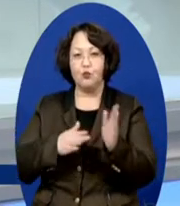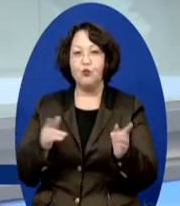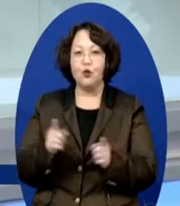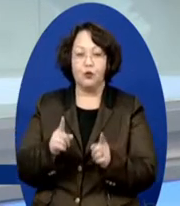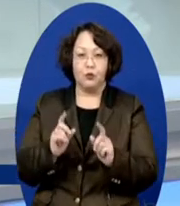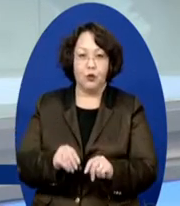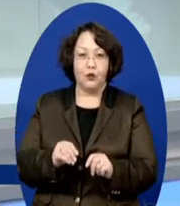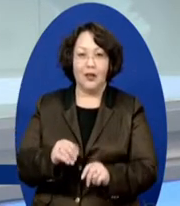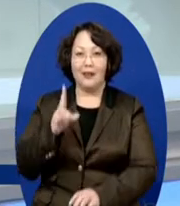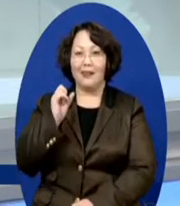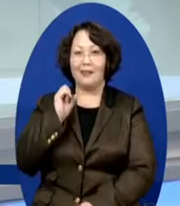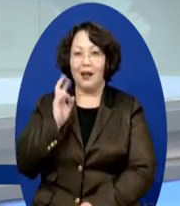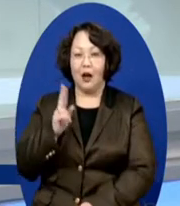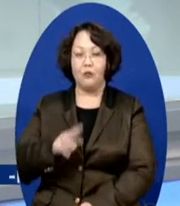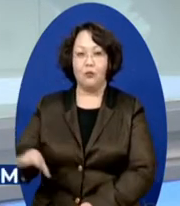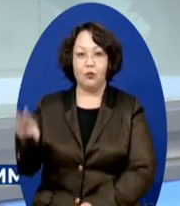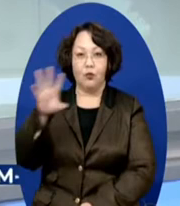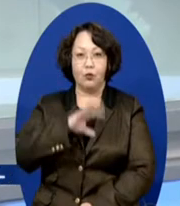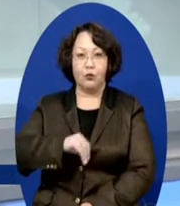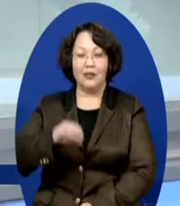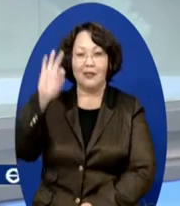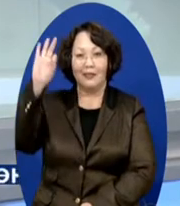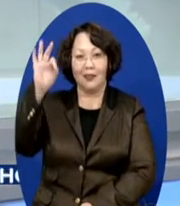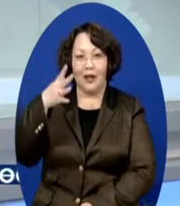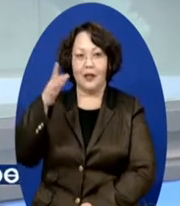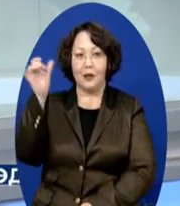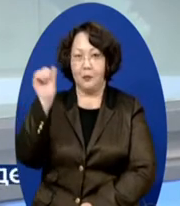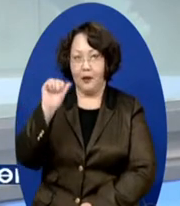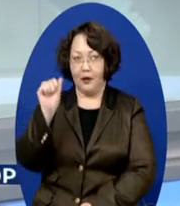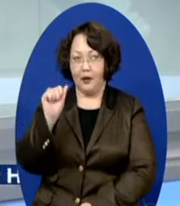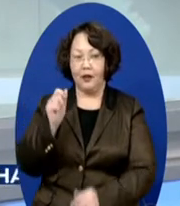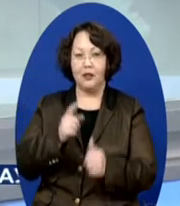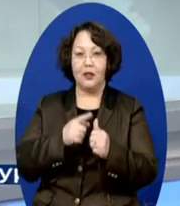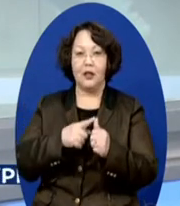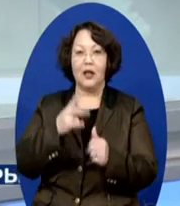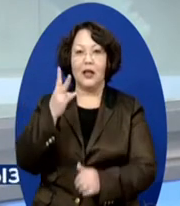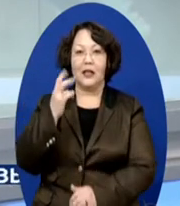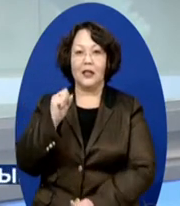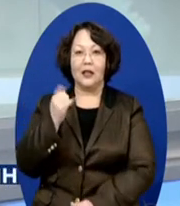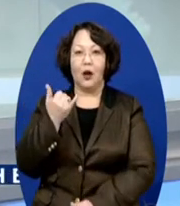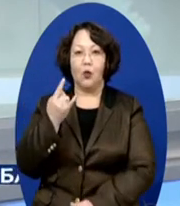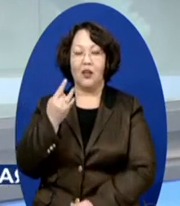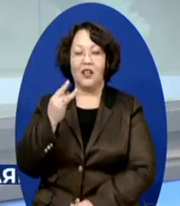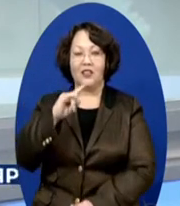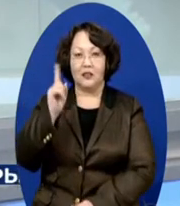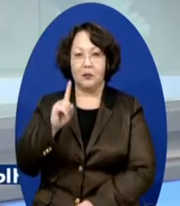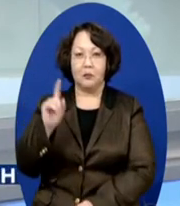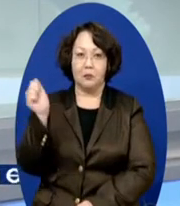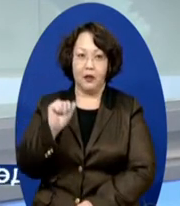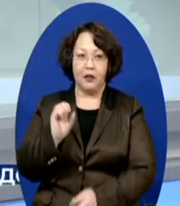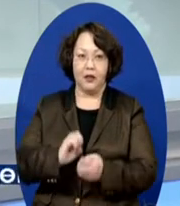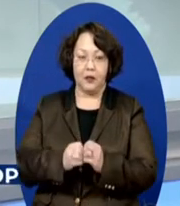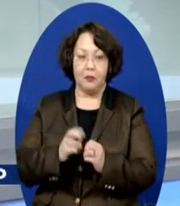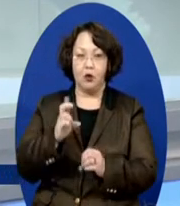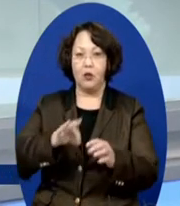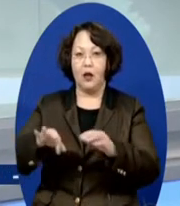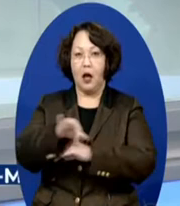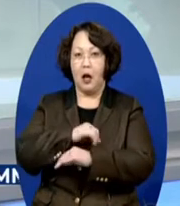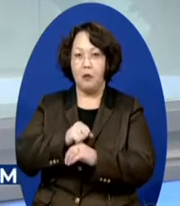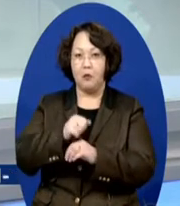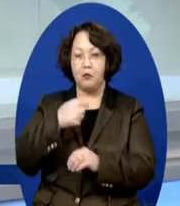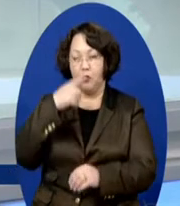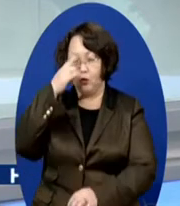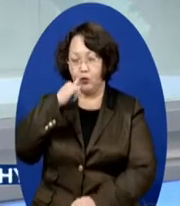Тэгвэл энэ өдөр Казах түмэн Наврызын буюу нарны баяраа тэмдэглэдэг уламжлалтай. Баян Улгийн аймагт ажиллаж байгаа Монгол Улсын ерөнхий сайд